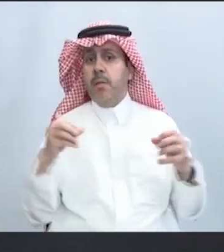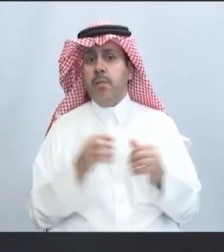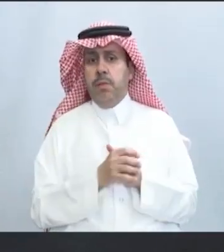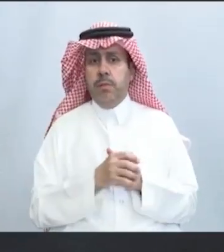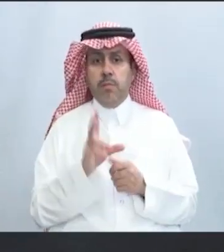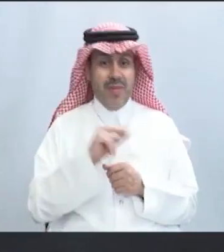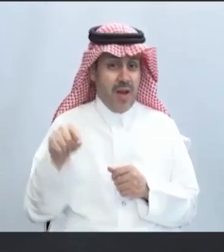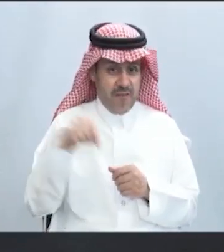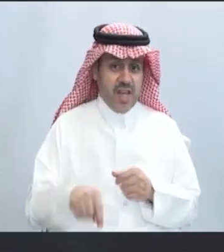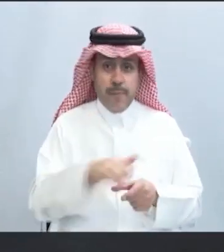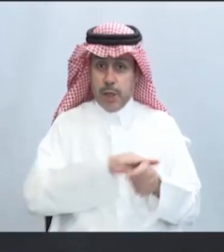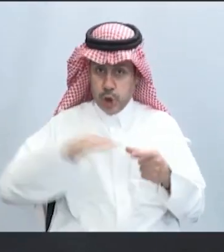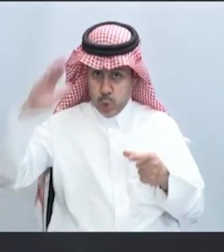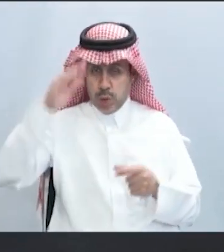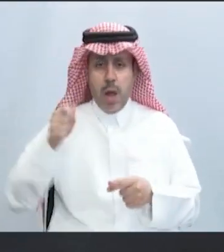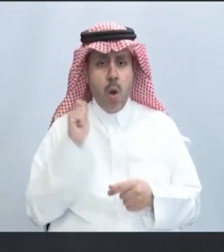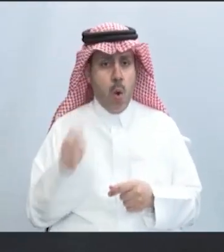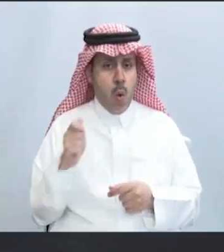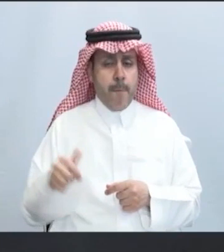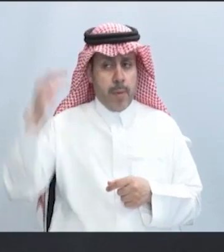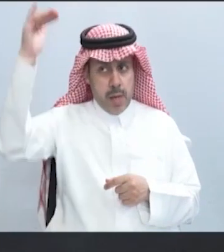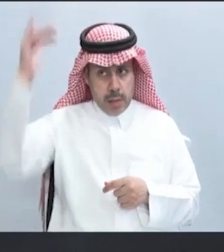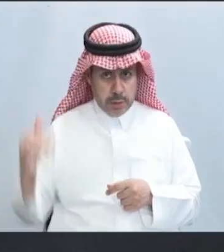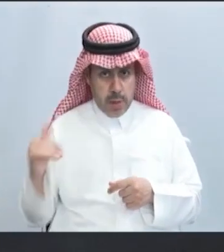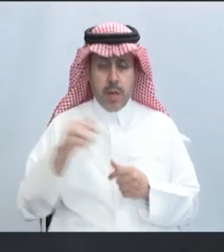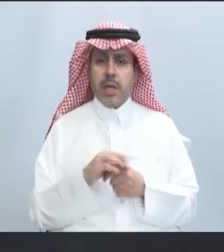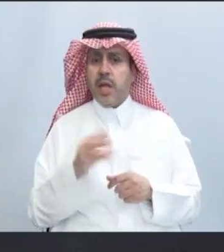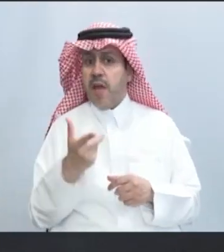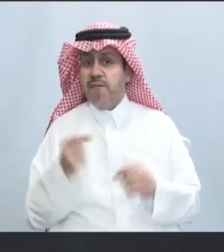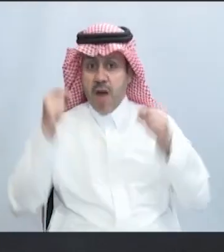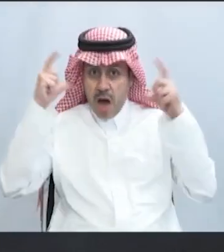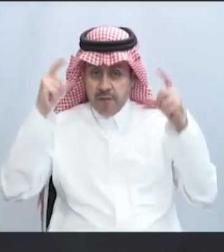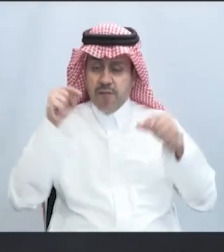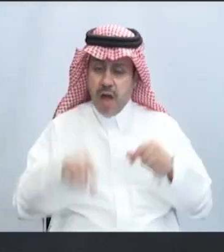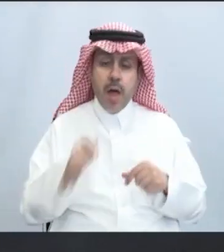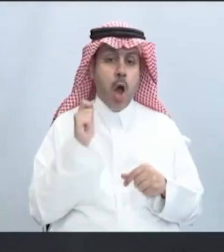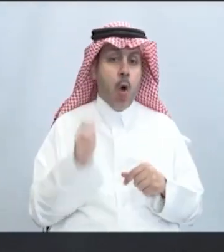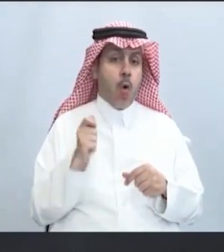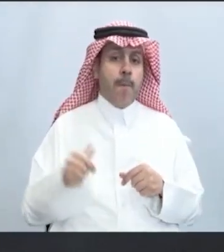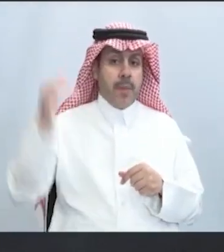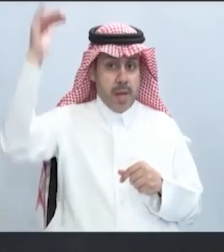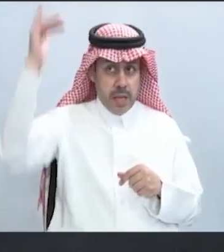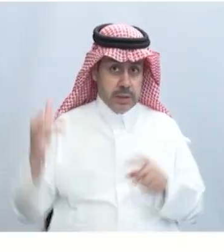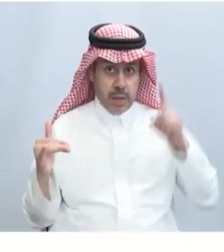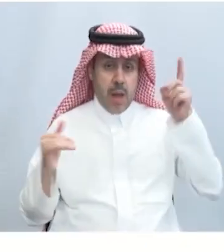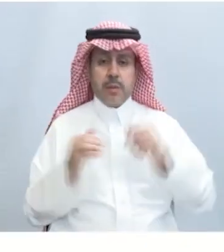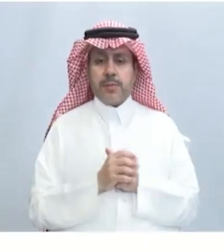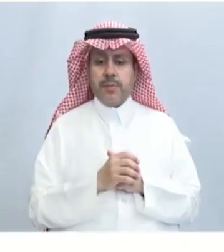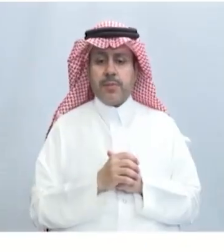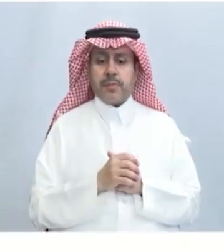البلاد المباركه نحن نحكم بما انزل الله سبحانه وتعالى طيب كيف اعرف ان هذا حكم بما انزل الله تاملوا